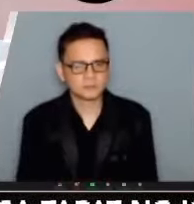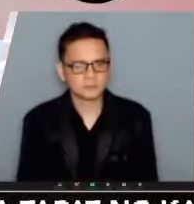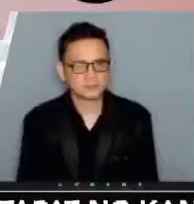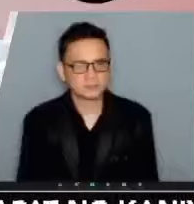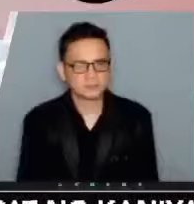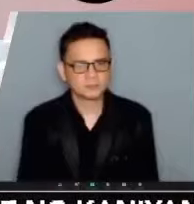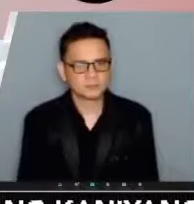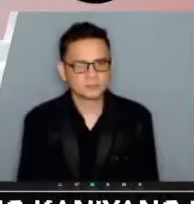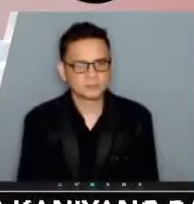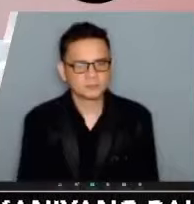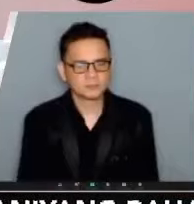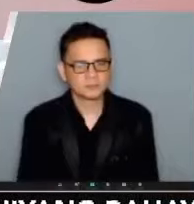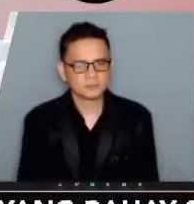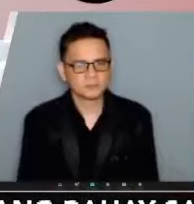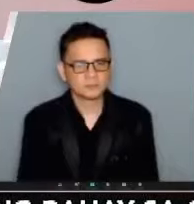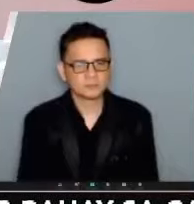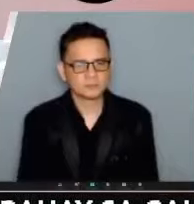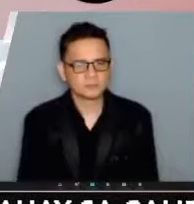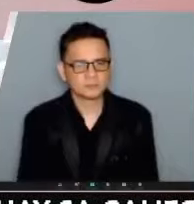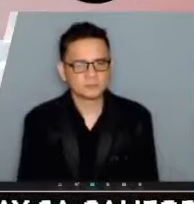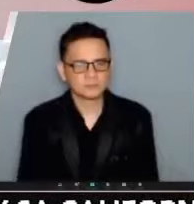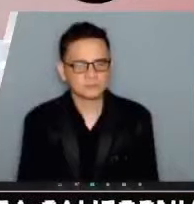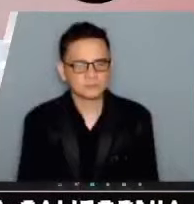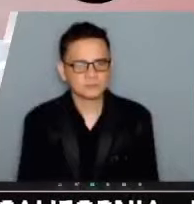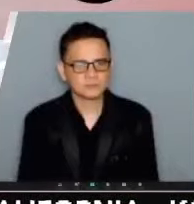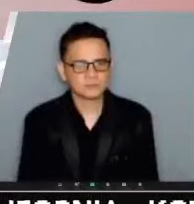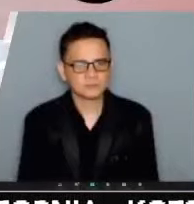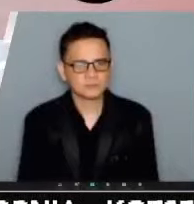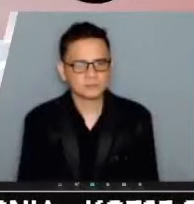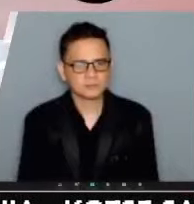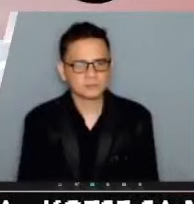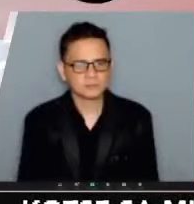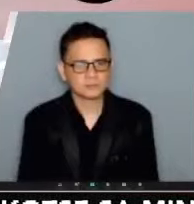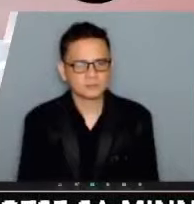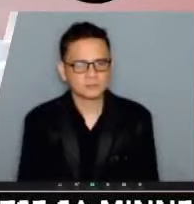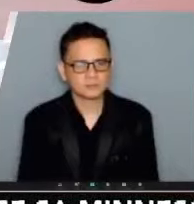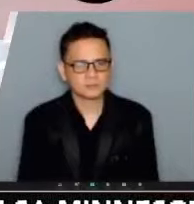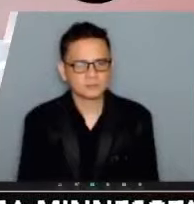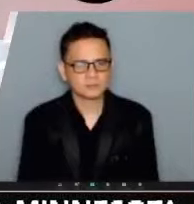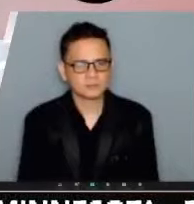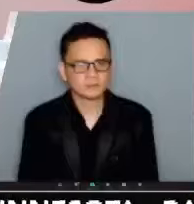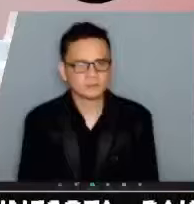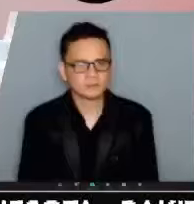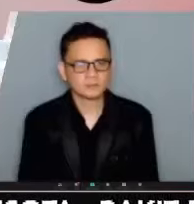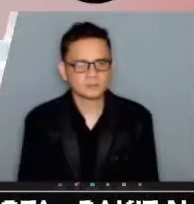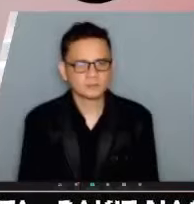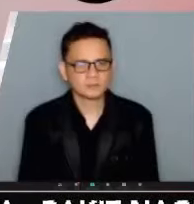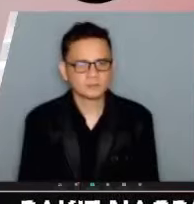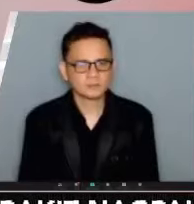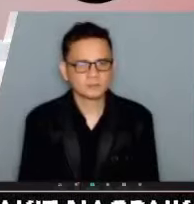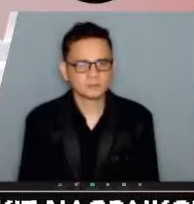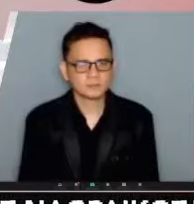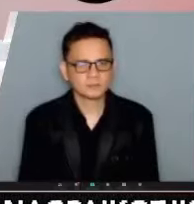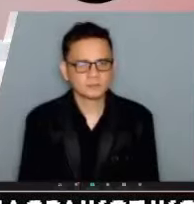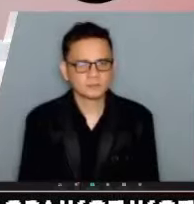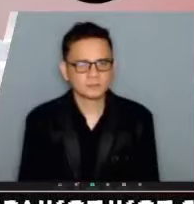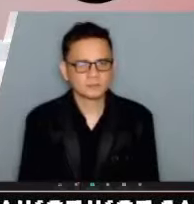ang exit clearance. Although, dahil sa pangungulit na nating mga challenge